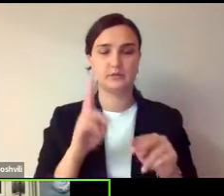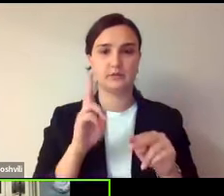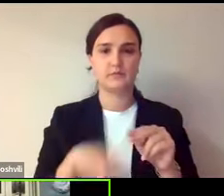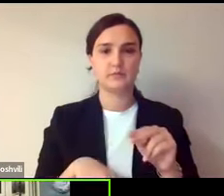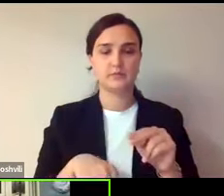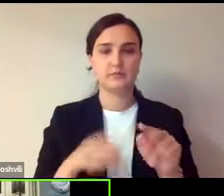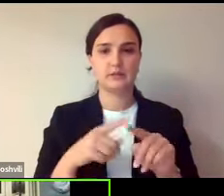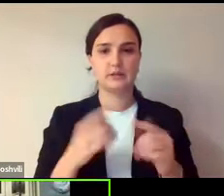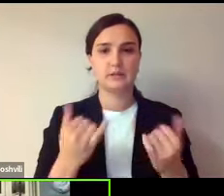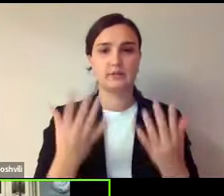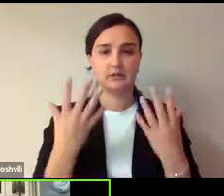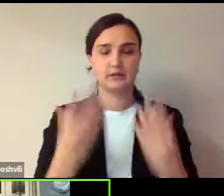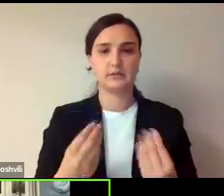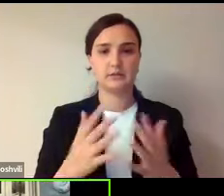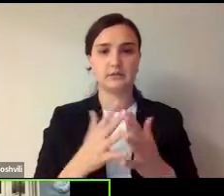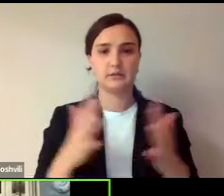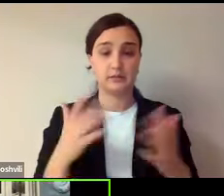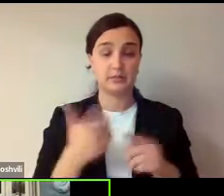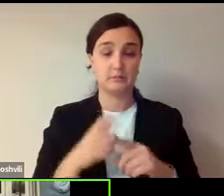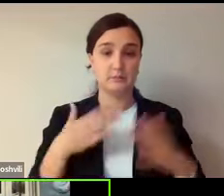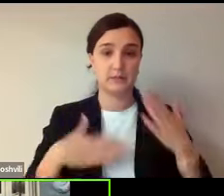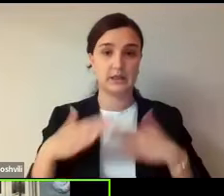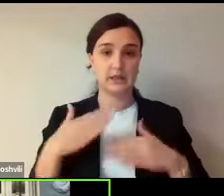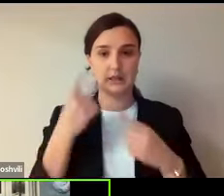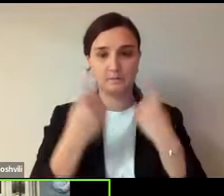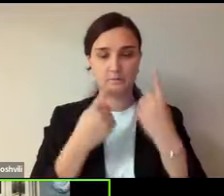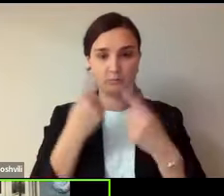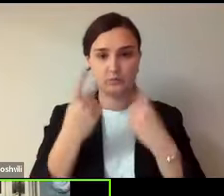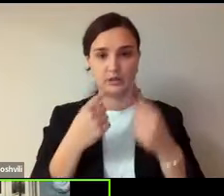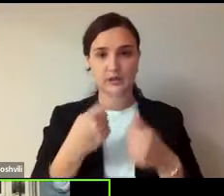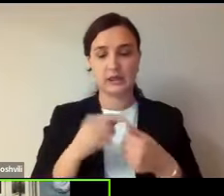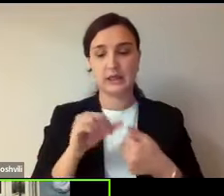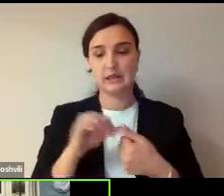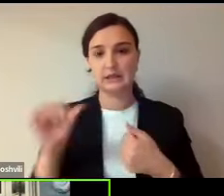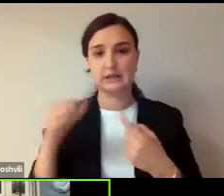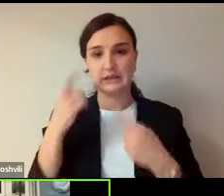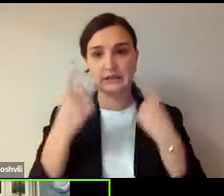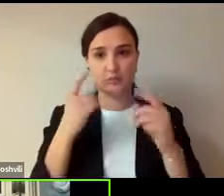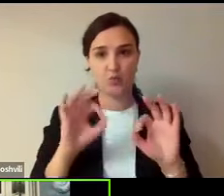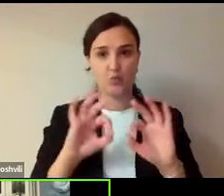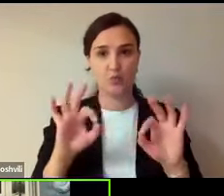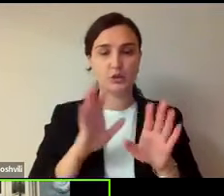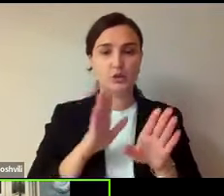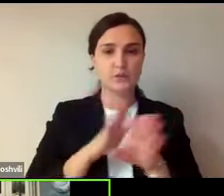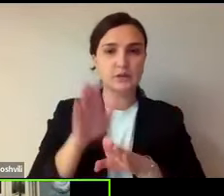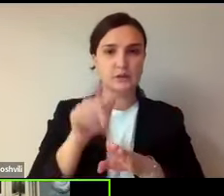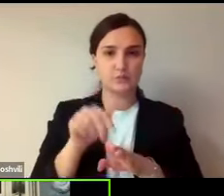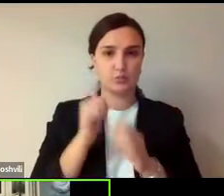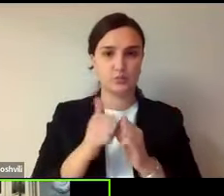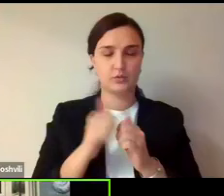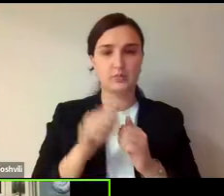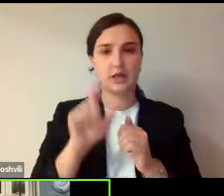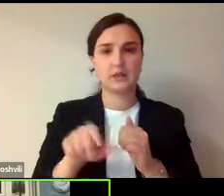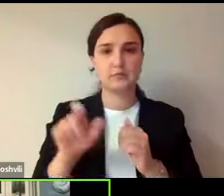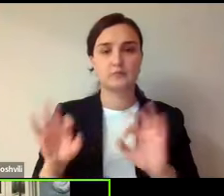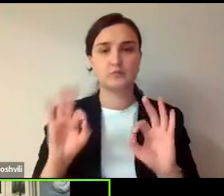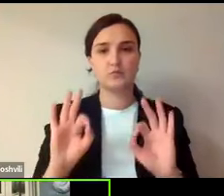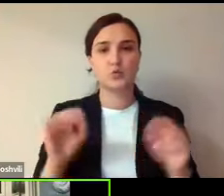დავასრულოთ ეს დღევანდელი ჩართვა. ძალიან მიხარია, რომ გარდა იმისა, რომ ძალიან ინფორმატიულია ყოველთვის თქვენი საუბარი, მე მგონი ადამიანებს